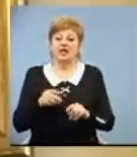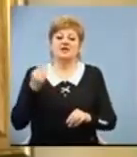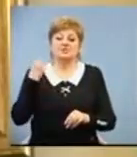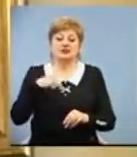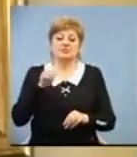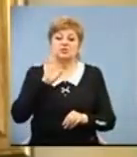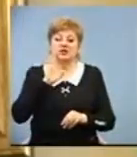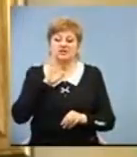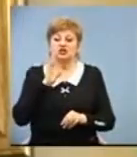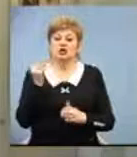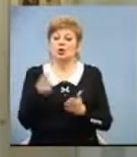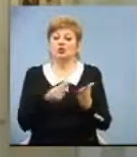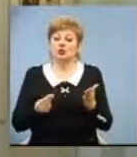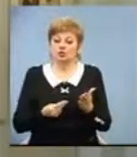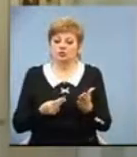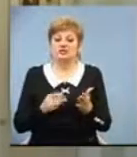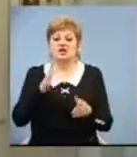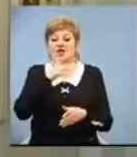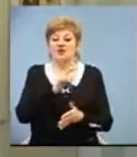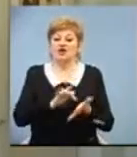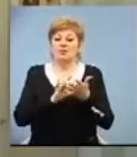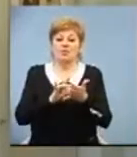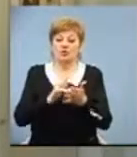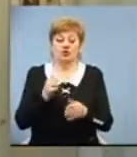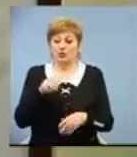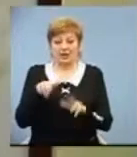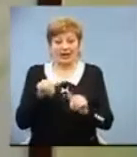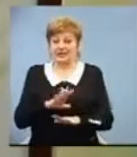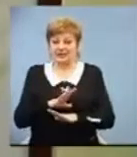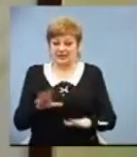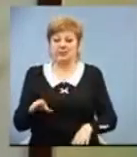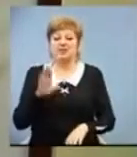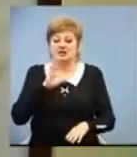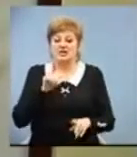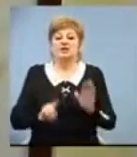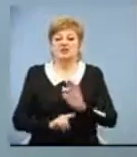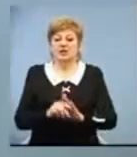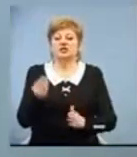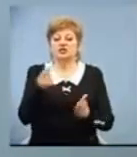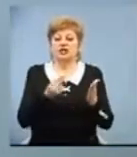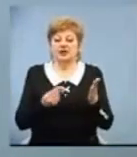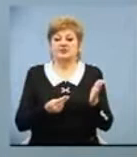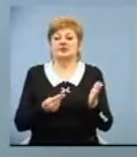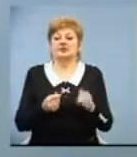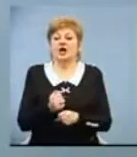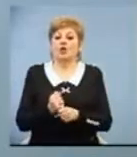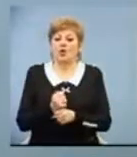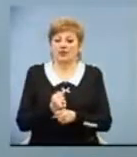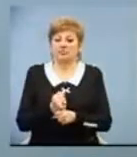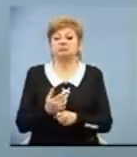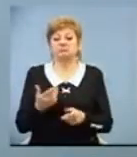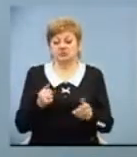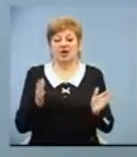запорізька художниця Ксенія Доброчинська. Під час подорожі, коли під рукою не було акварелі, дівчина почала творити кавою. Картины написаны,